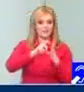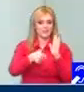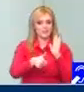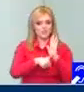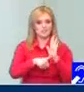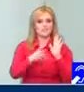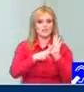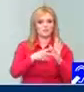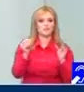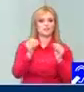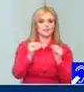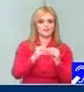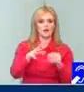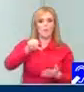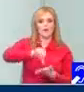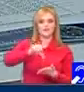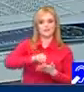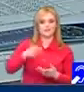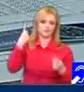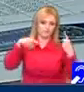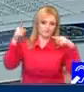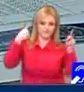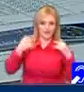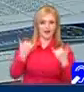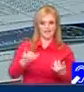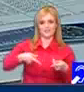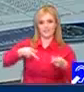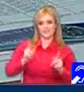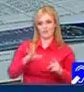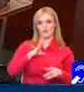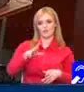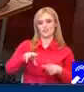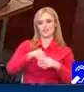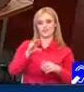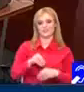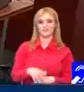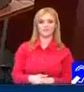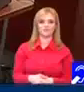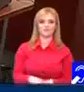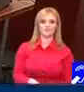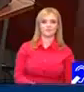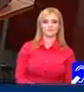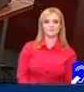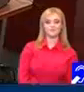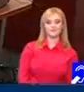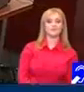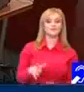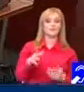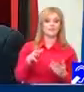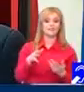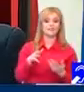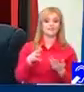au participat la o simulare a alegerilor, jucând rolul unui alegător exemplar, dar și pe cel al unui funcționar